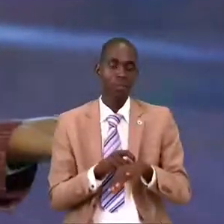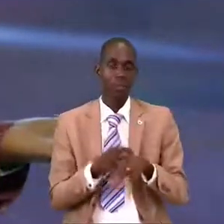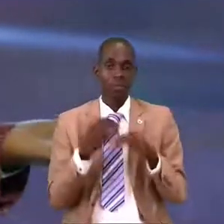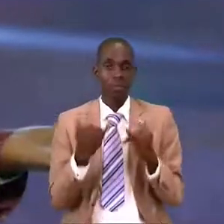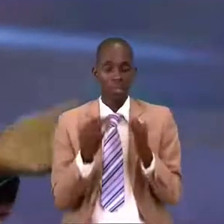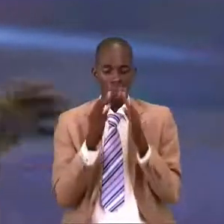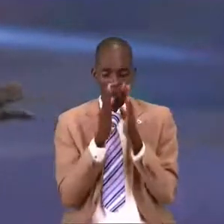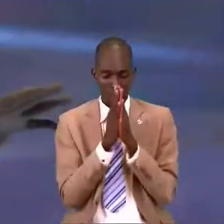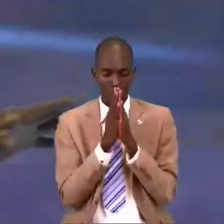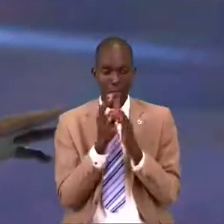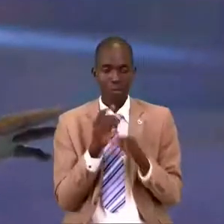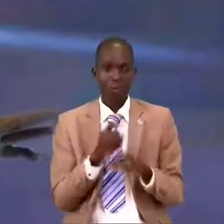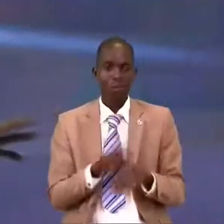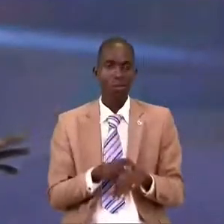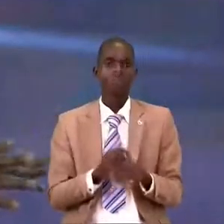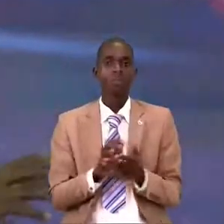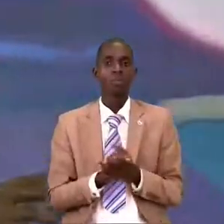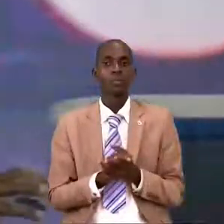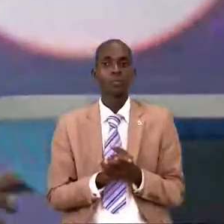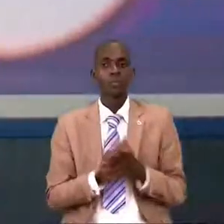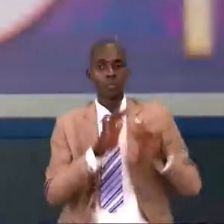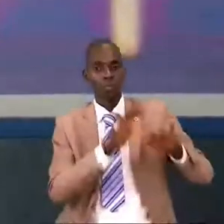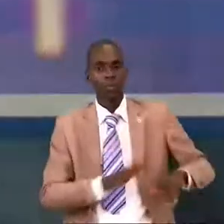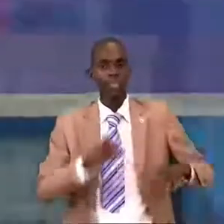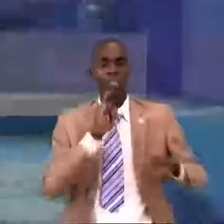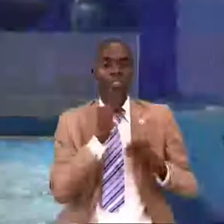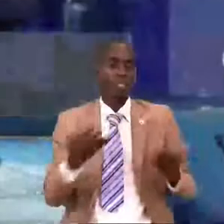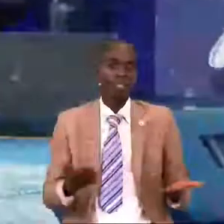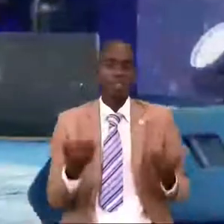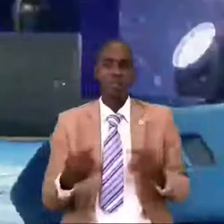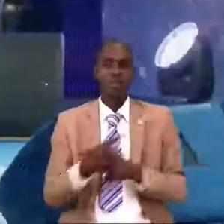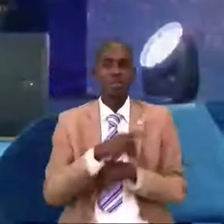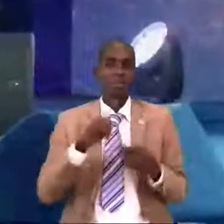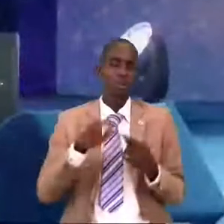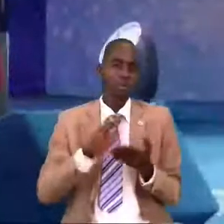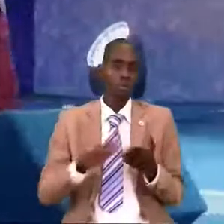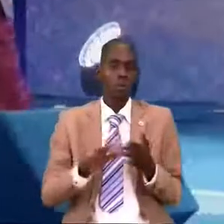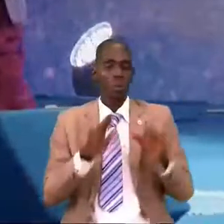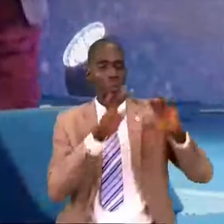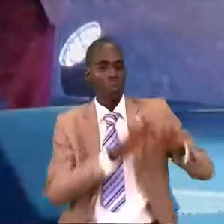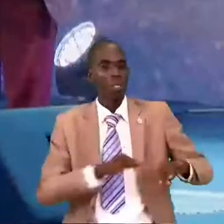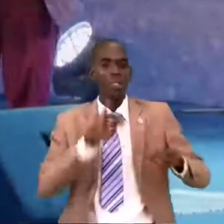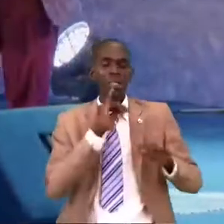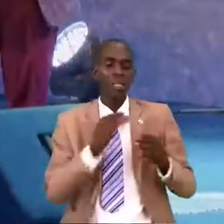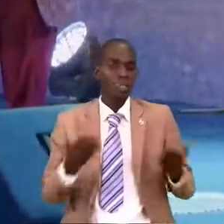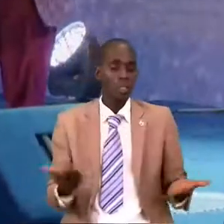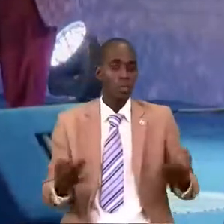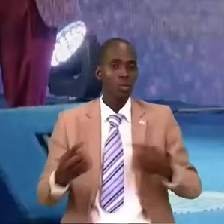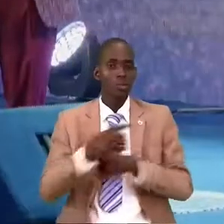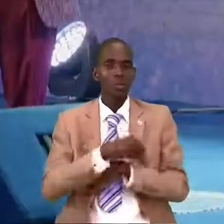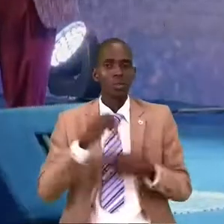pour te pardonner. La miséricorde est là pour changer ta vie et transformer ta vie. La miséricorde est